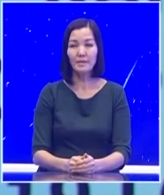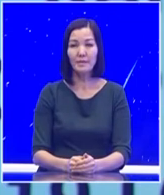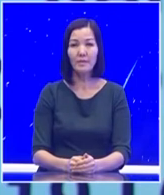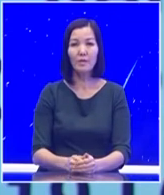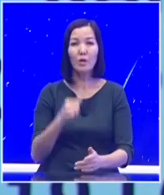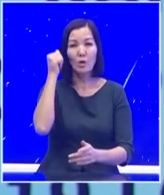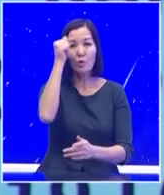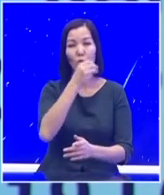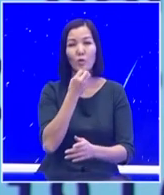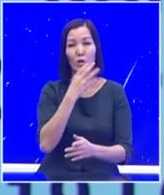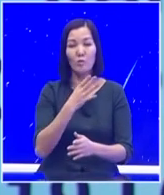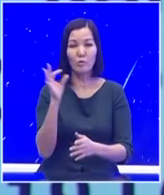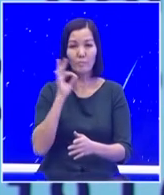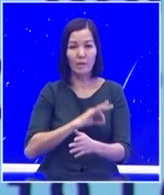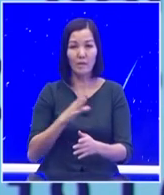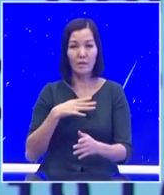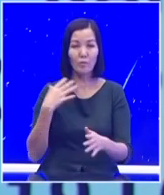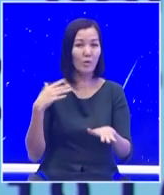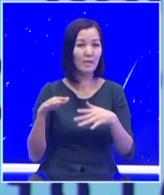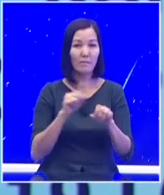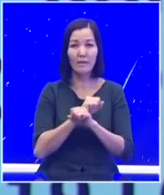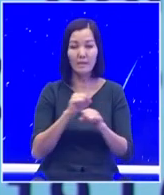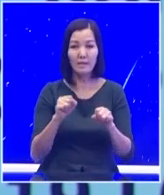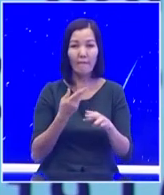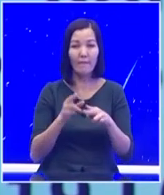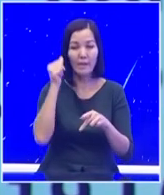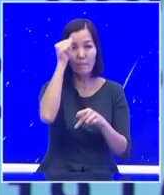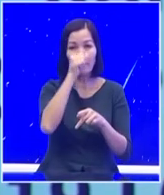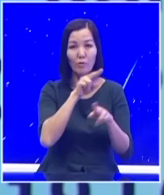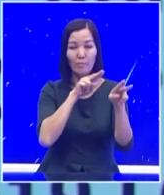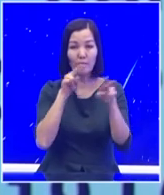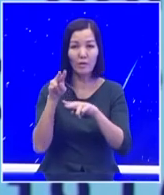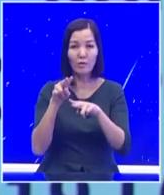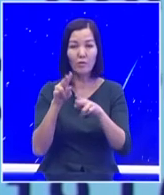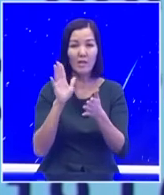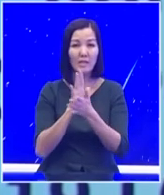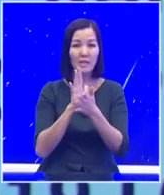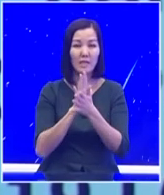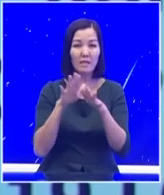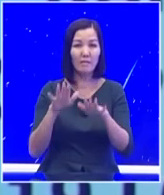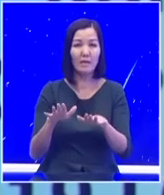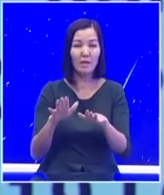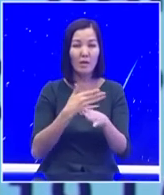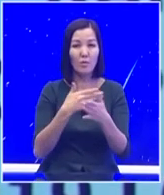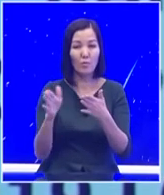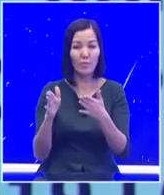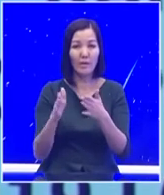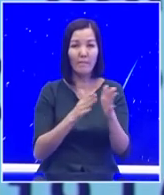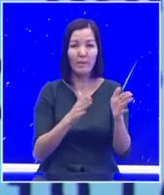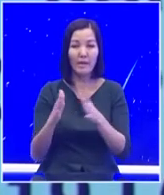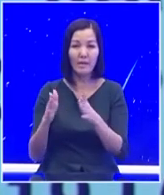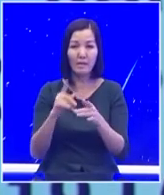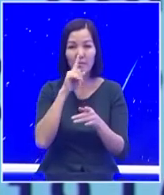Год прошел плодотворно, но нельзя расслабляться. В этом году должны взять под контроль стихийные свалки, ликвидировав их. Навести порядок